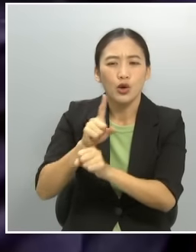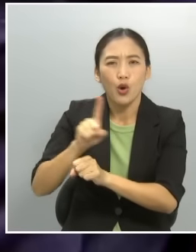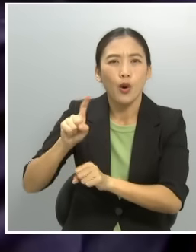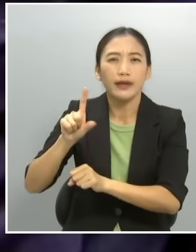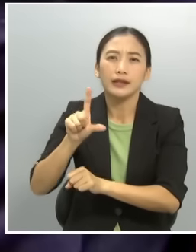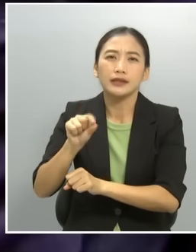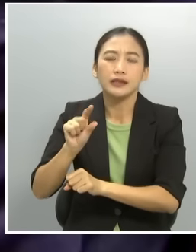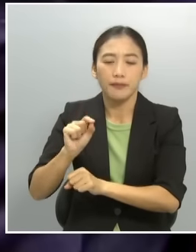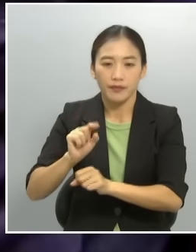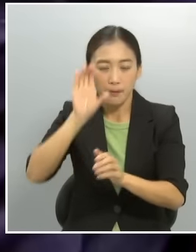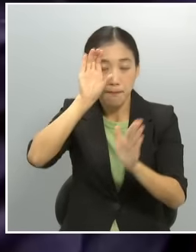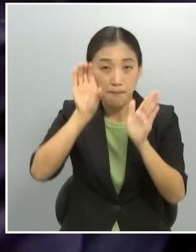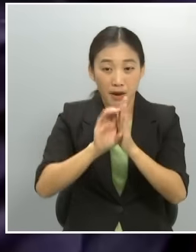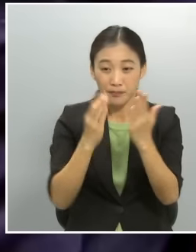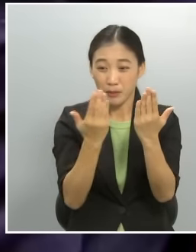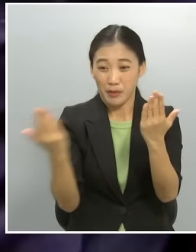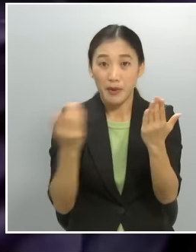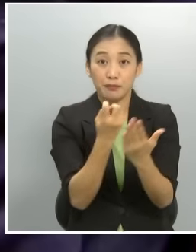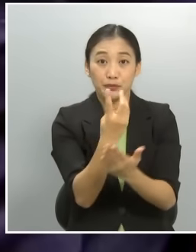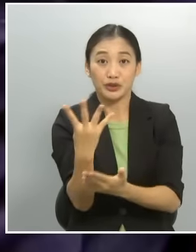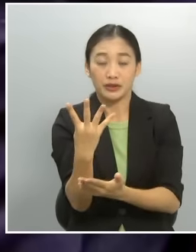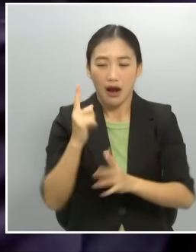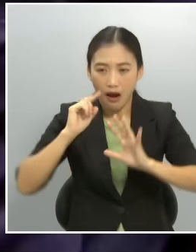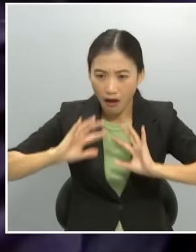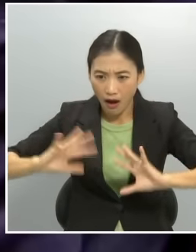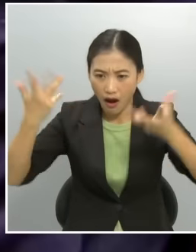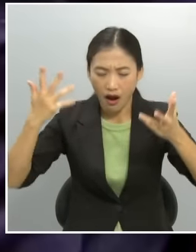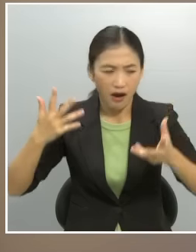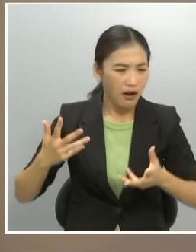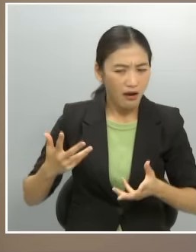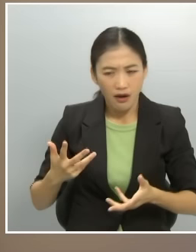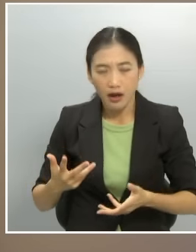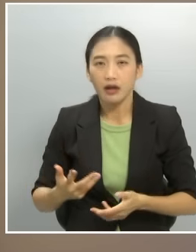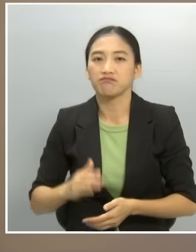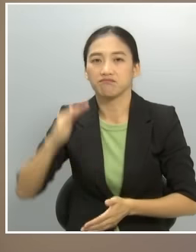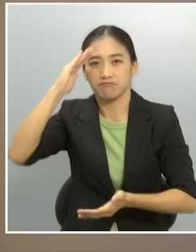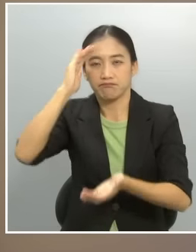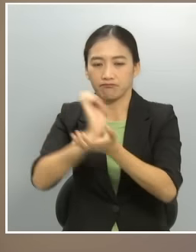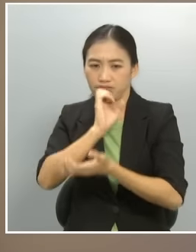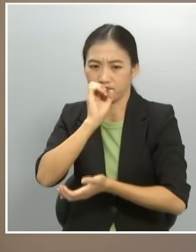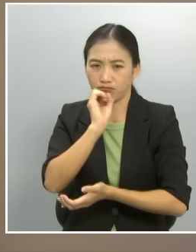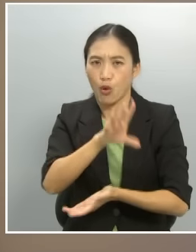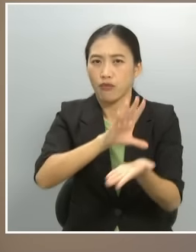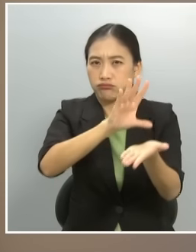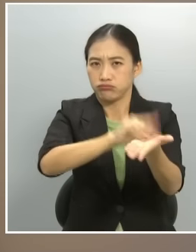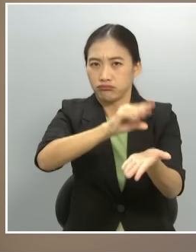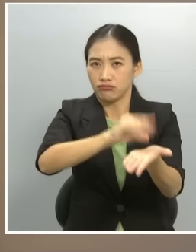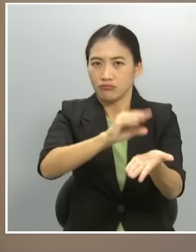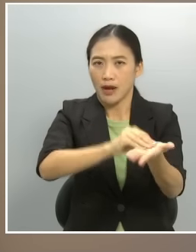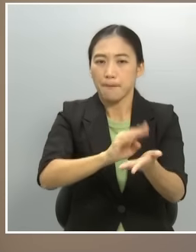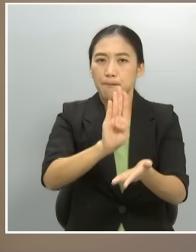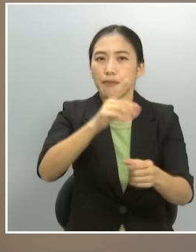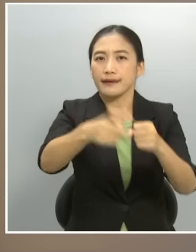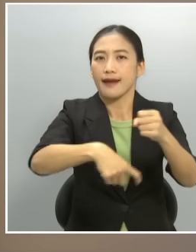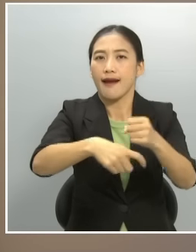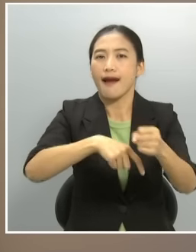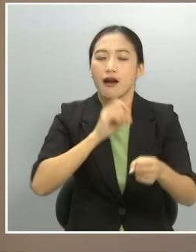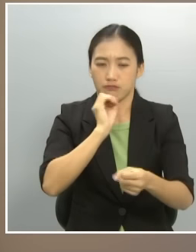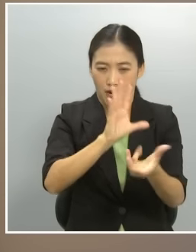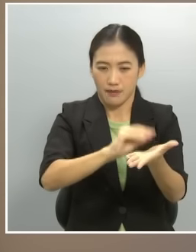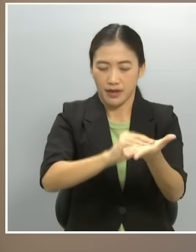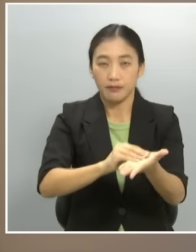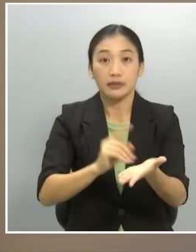นะครับคุณผู้ชมครับก็เลยไปแจ้งความครับที่สน.บางนาพร้อมกับส่งรายชื่อผู้ต้องสงสัยให้ตำรวจเนี่ยนะครับได้มีการสอบส